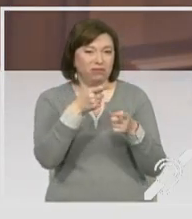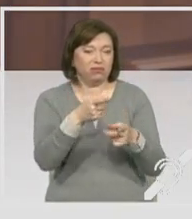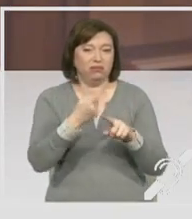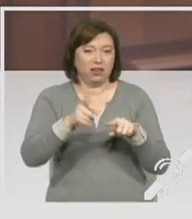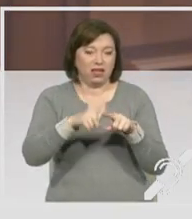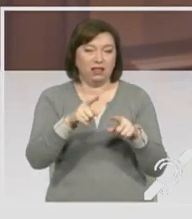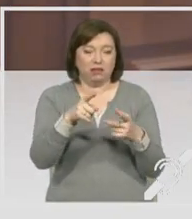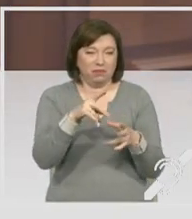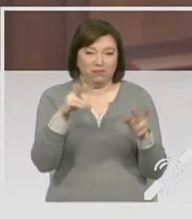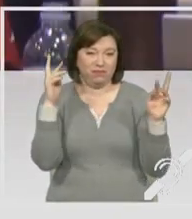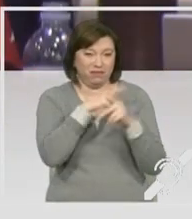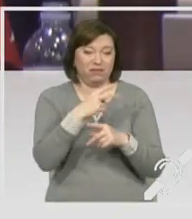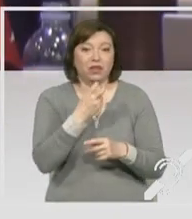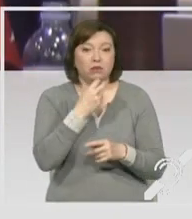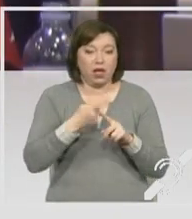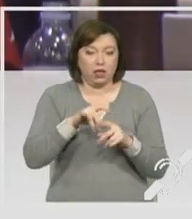prevederile